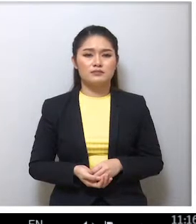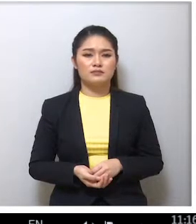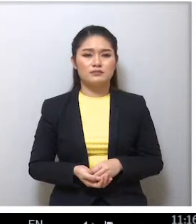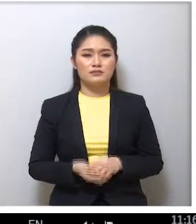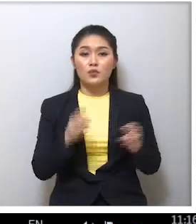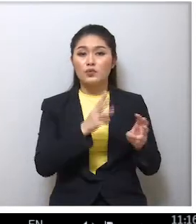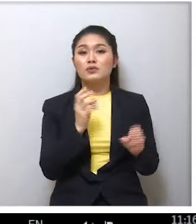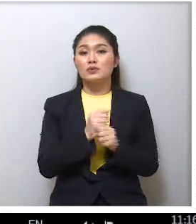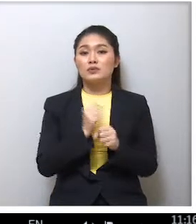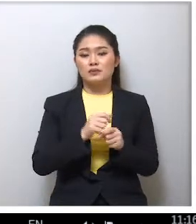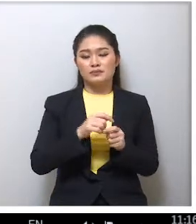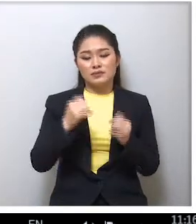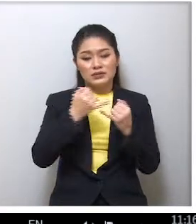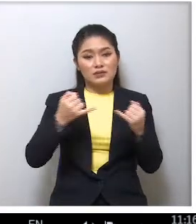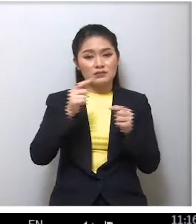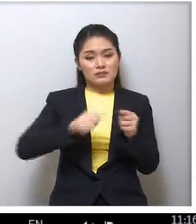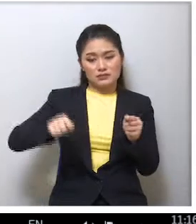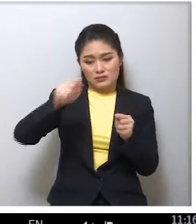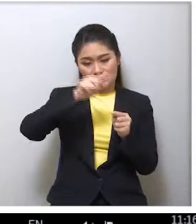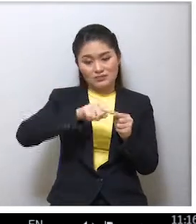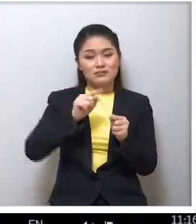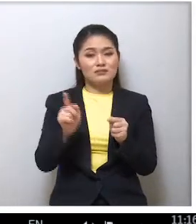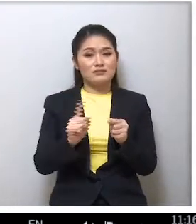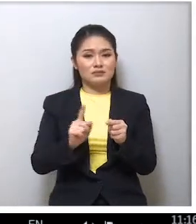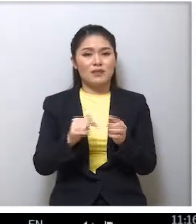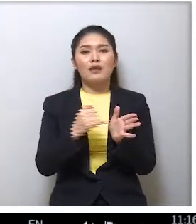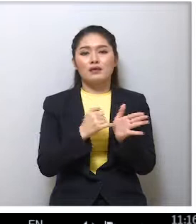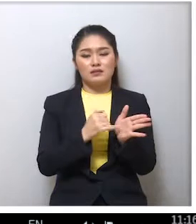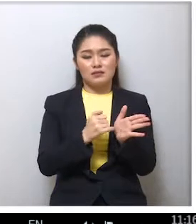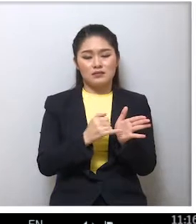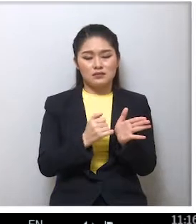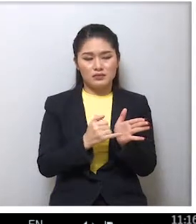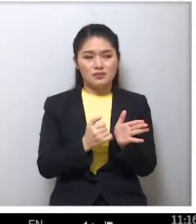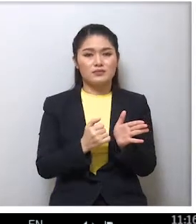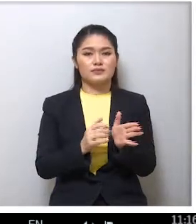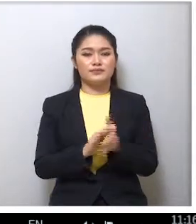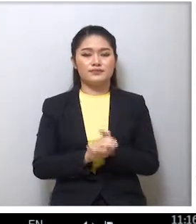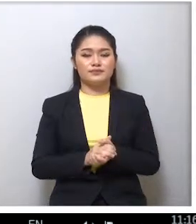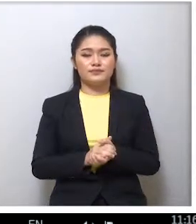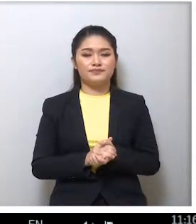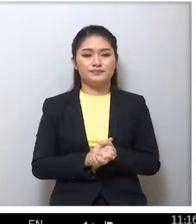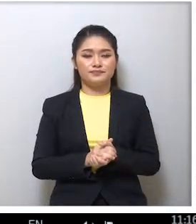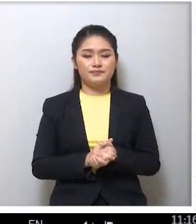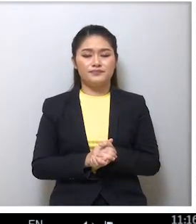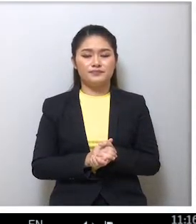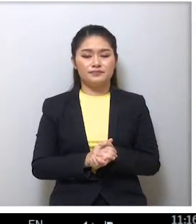วิธีการให้เหรียญมีเส้นขอบเพิ่มขึ้นเนี่ยง่ายมากเลยนะครับไปที่